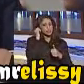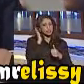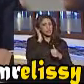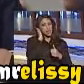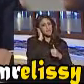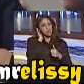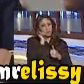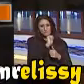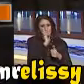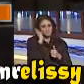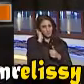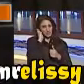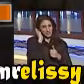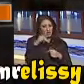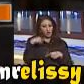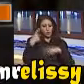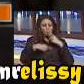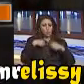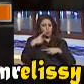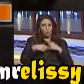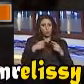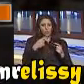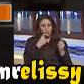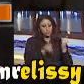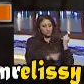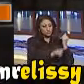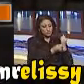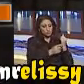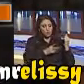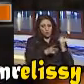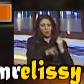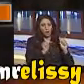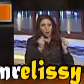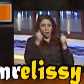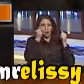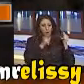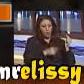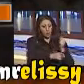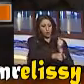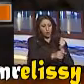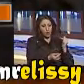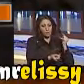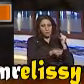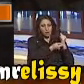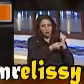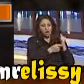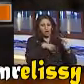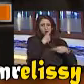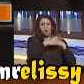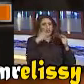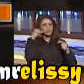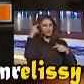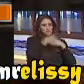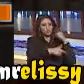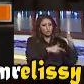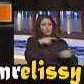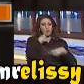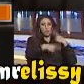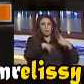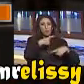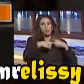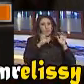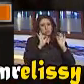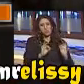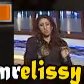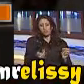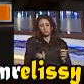لقينا التليفون على الشحن على طول، متوصل بالشحن على طول، فده دليل ان هو الشحن متواصل،